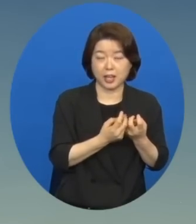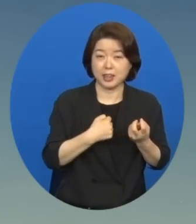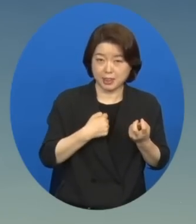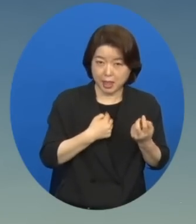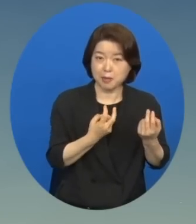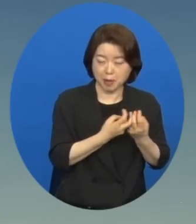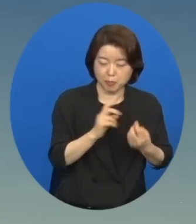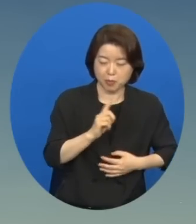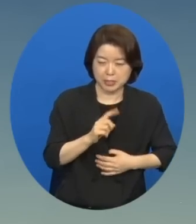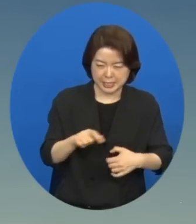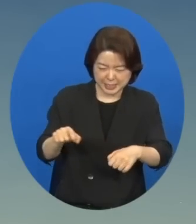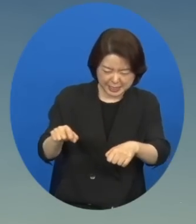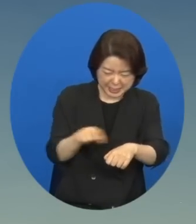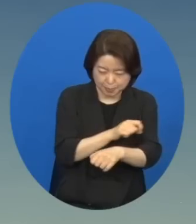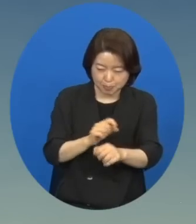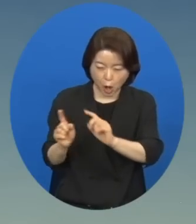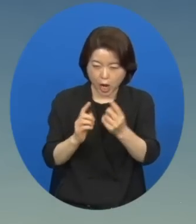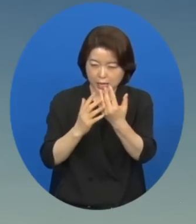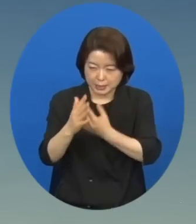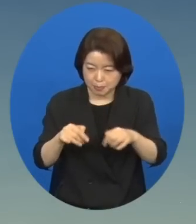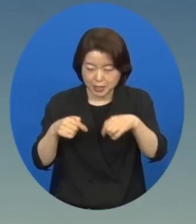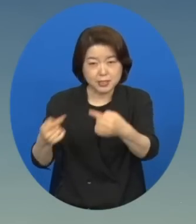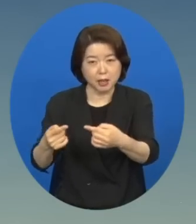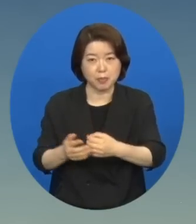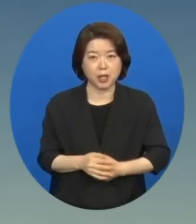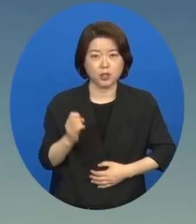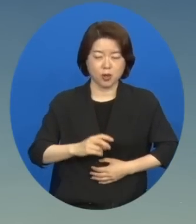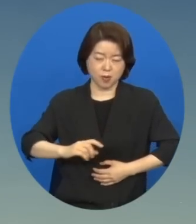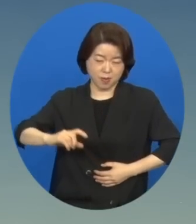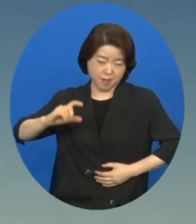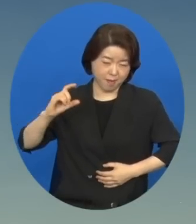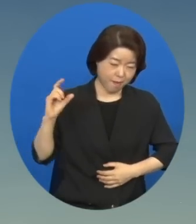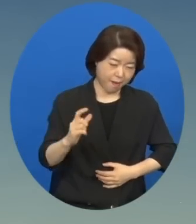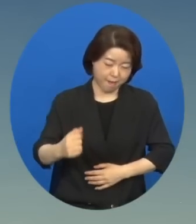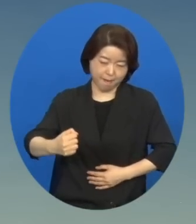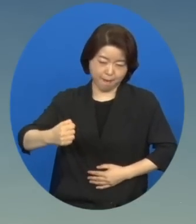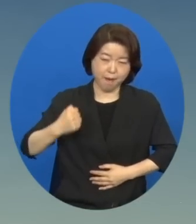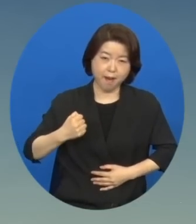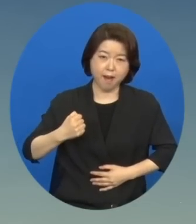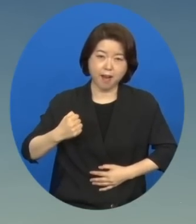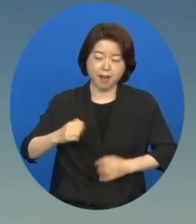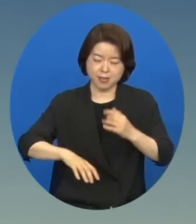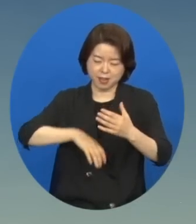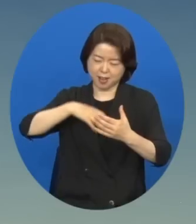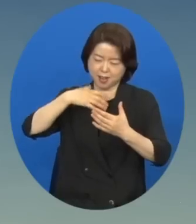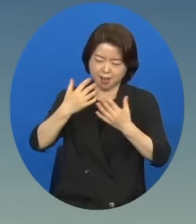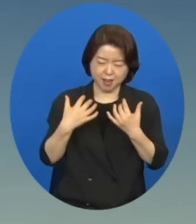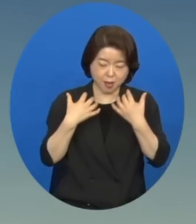특별한 집회에서 혹은 강력한 어떤 감동으로